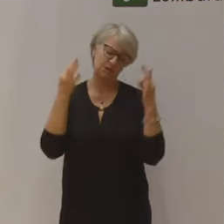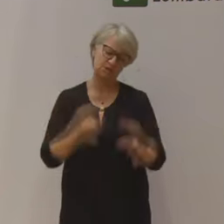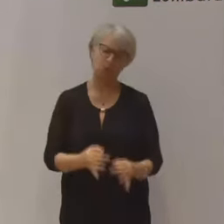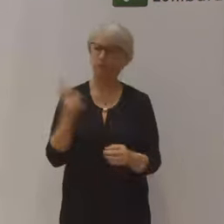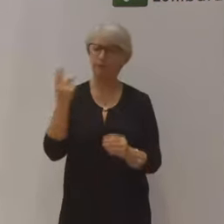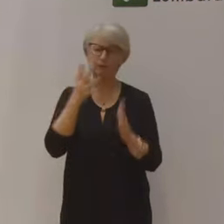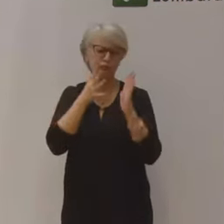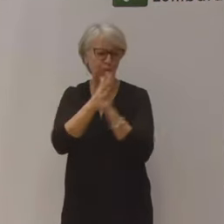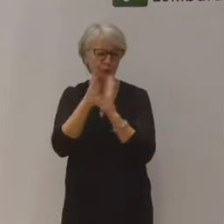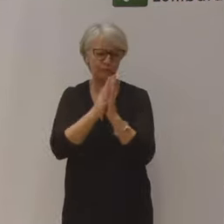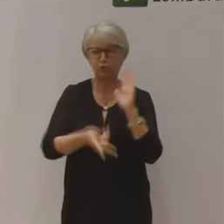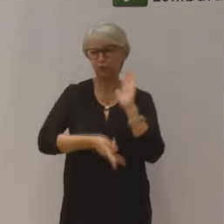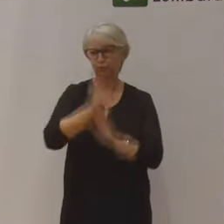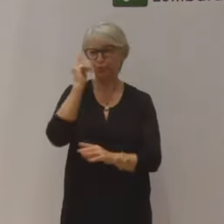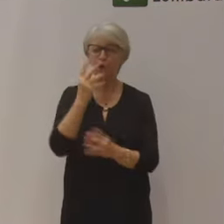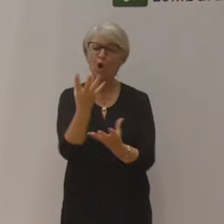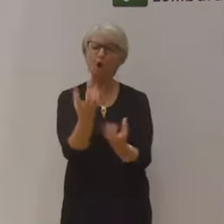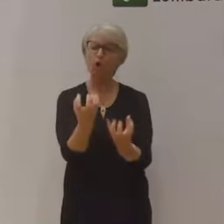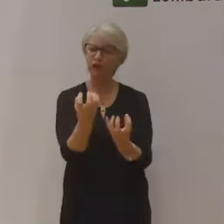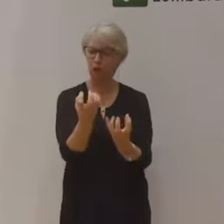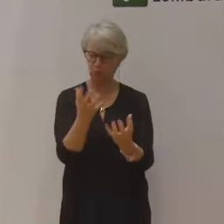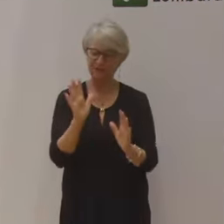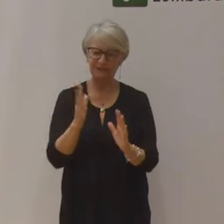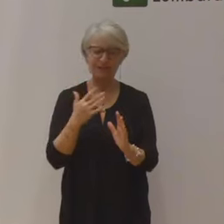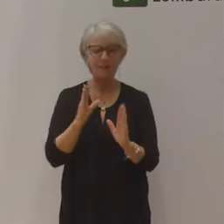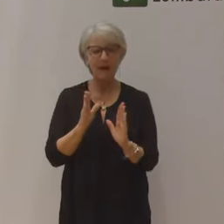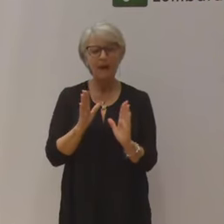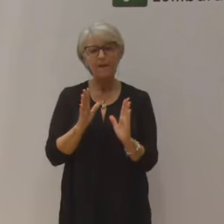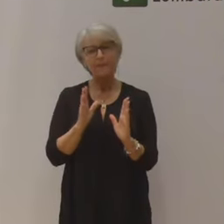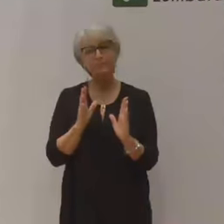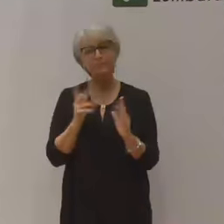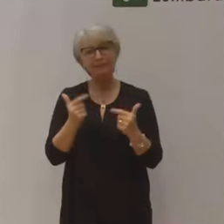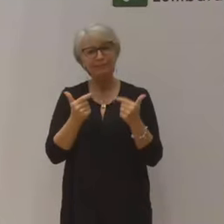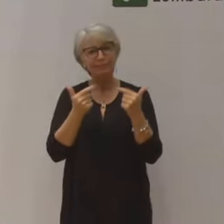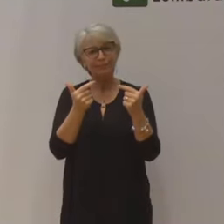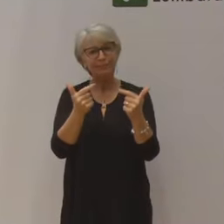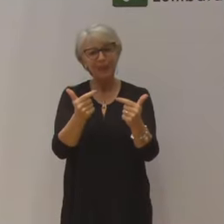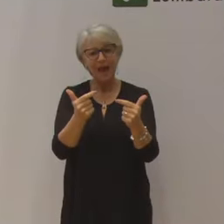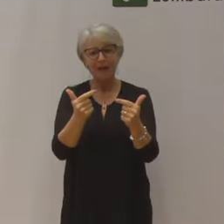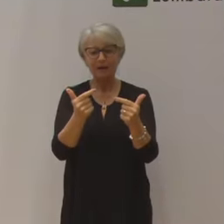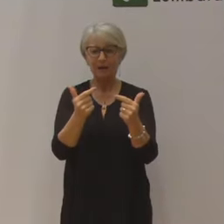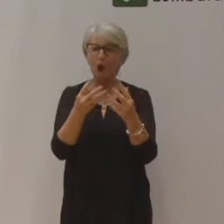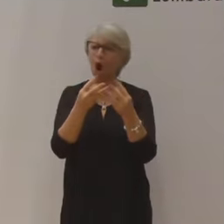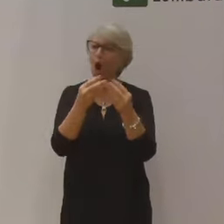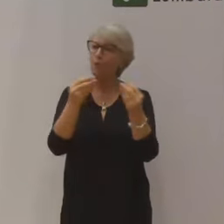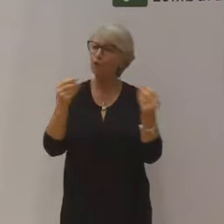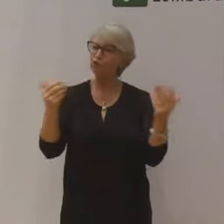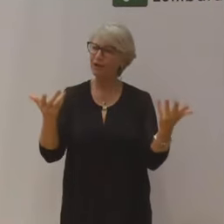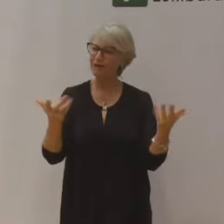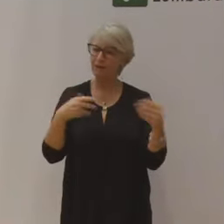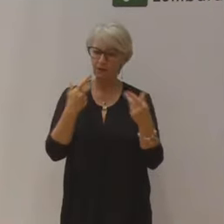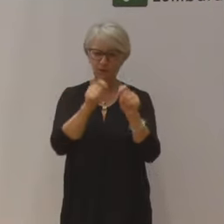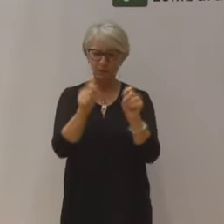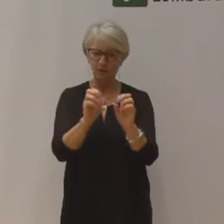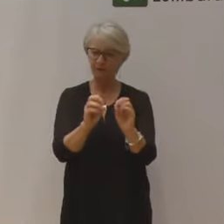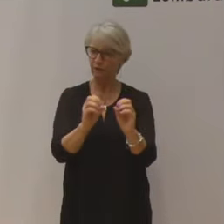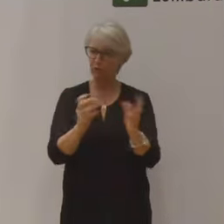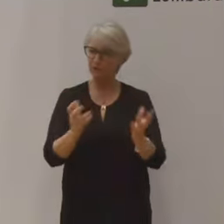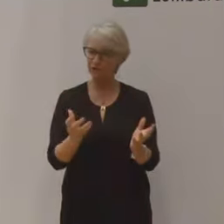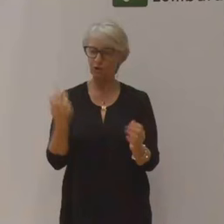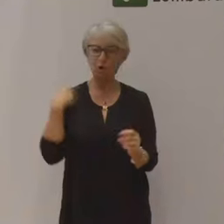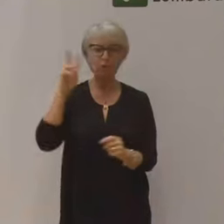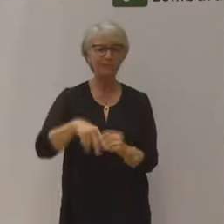nello specifico quelli che sono i contenuti, è proprio quella di dare ordine e omogeneità attraverso l'approvazione che